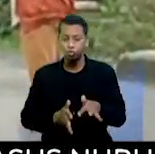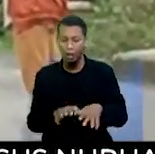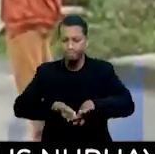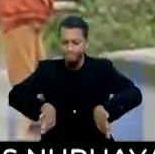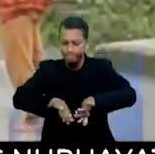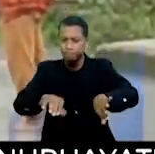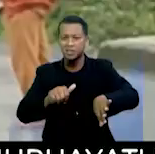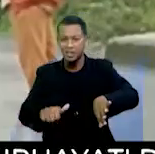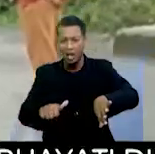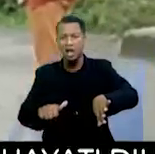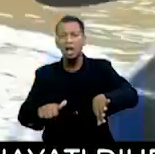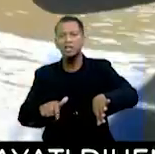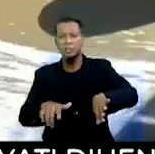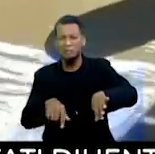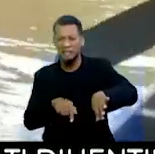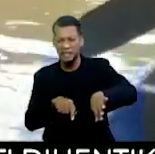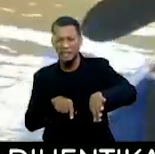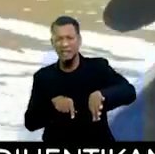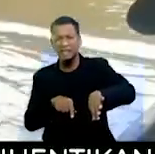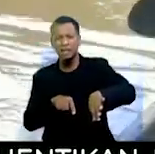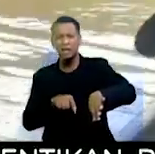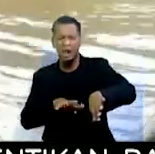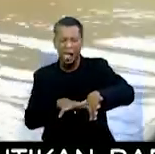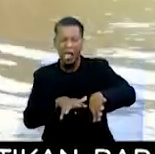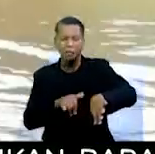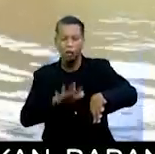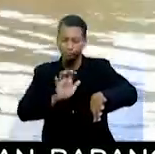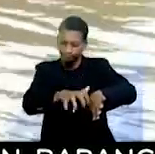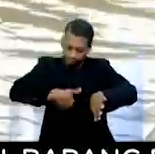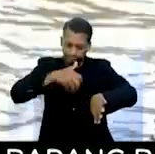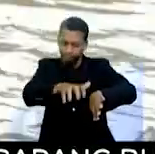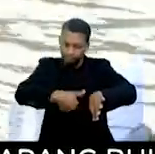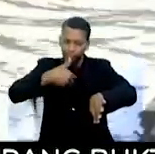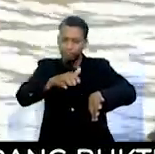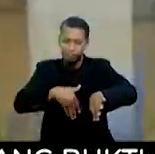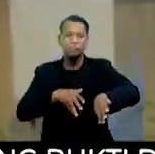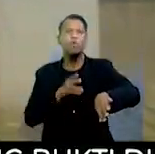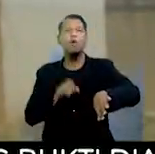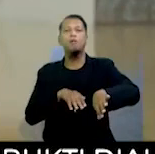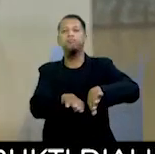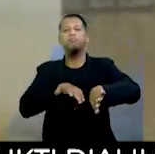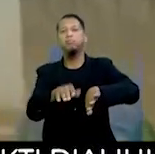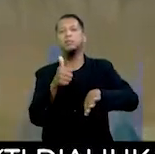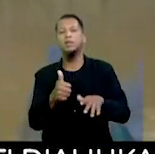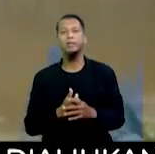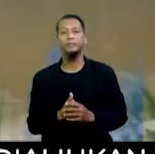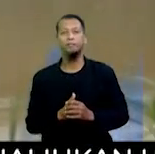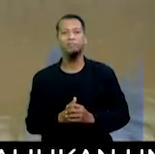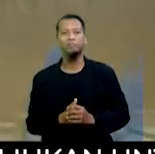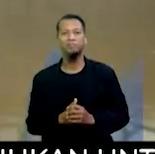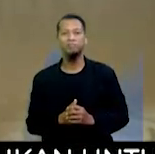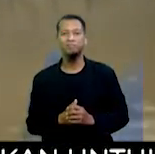agar aliran sungai tidak kembali meluap saat musim hujan tiba tinggi dari Langkat Sumatera Utara